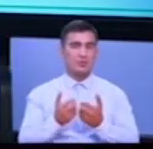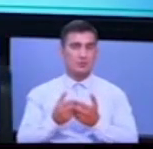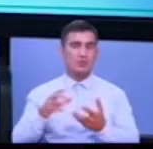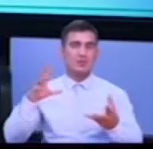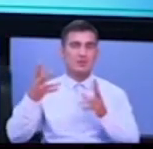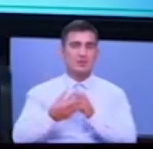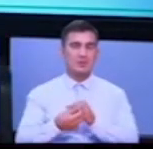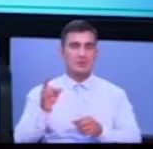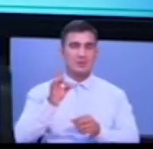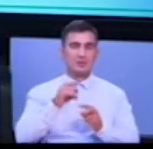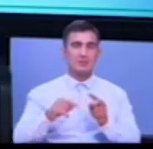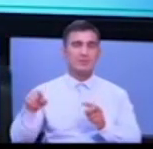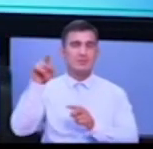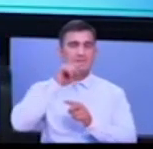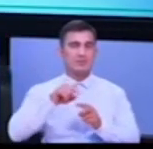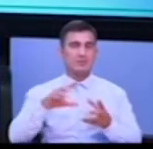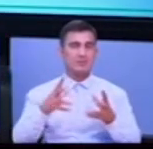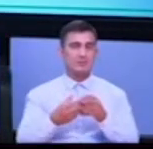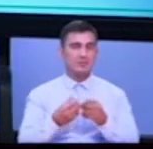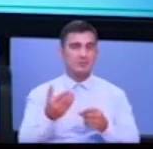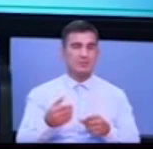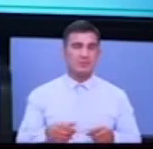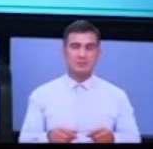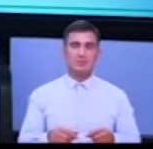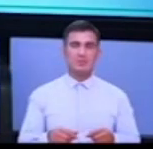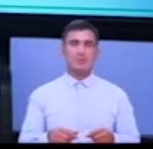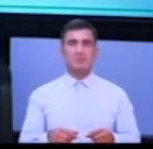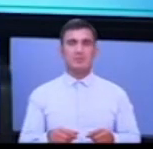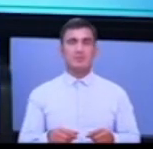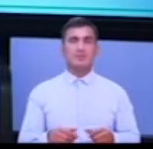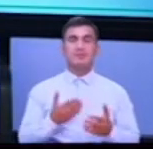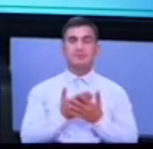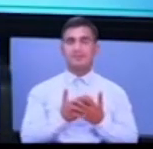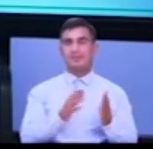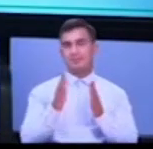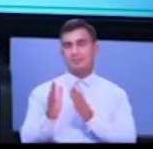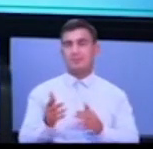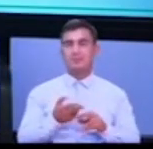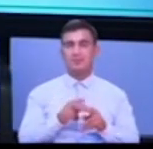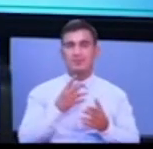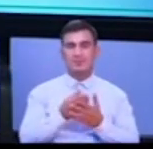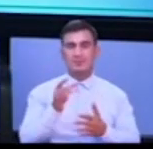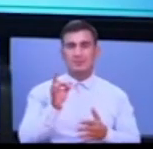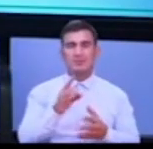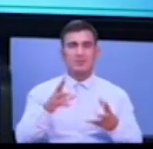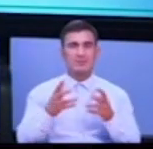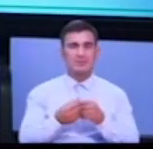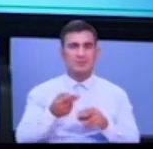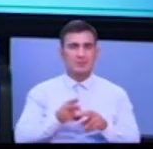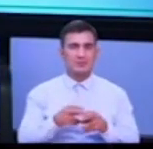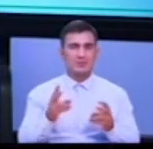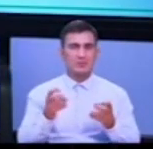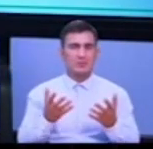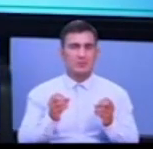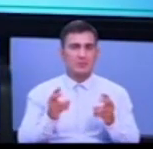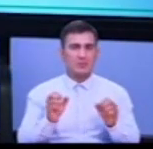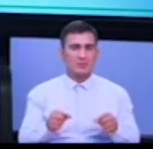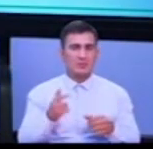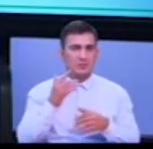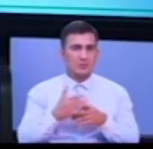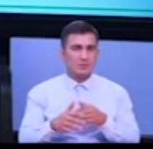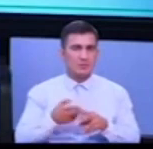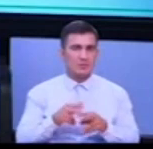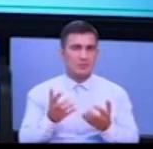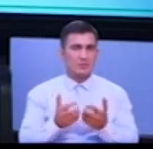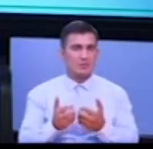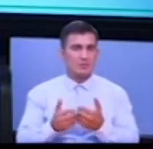Barcha tomonlari uzunliklarini yig'indisi ekan. Endi esa uzunlik o'lchov birliklarini bir eslab olsak yaxshi bo'lardi.